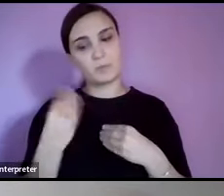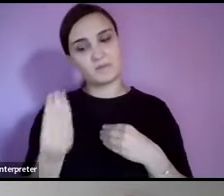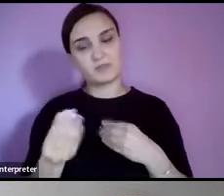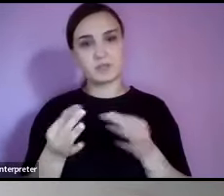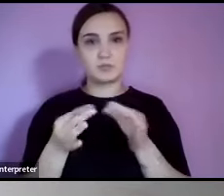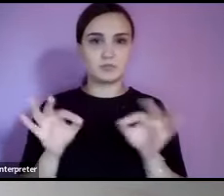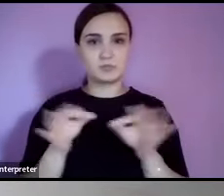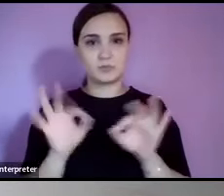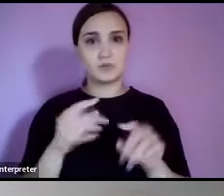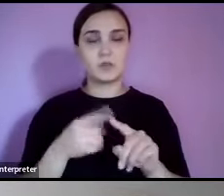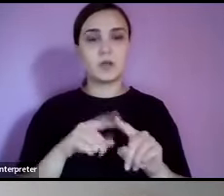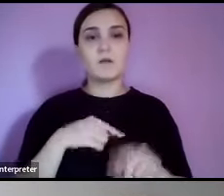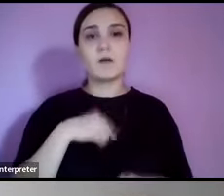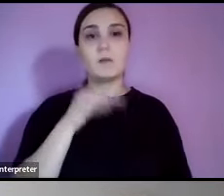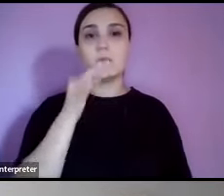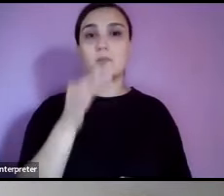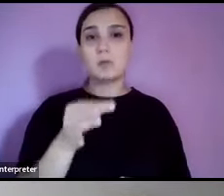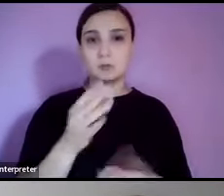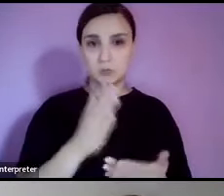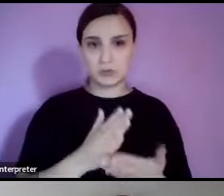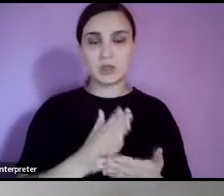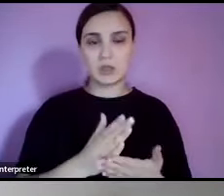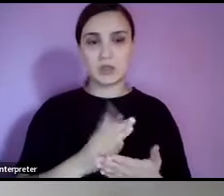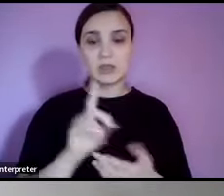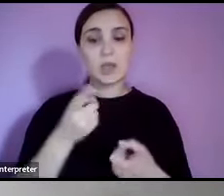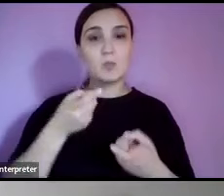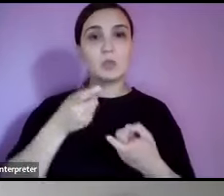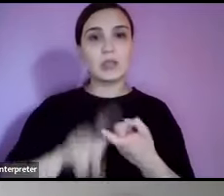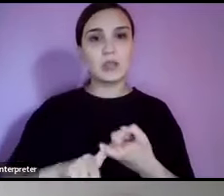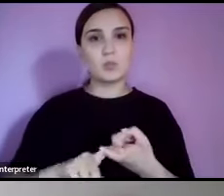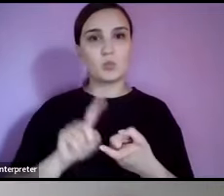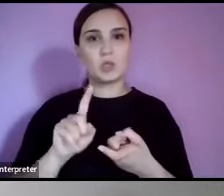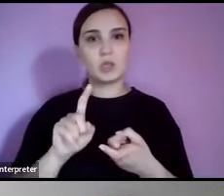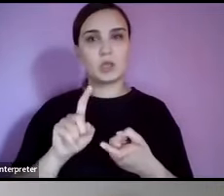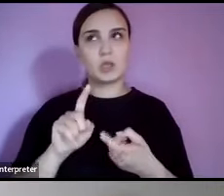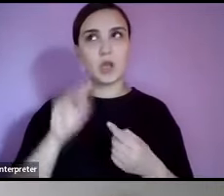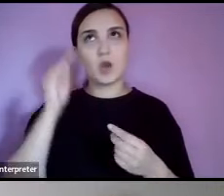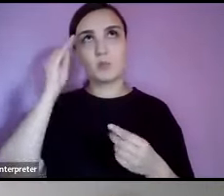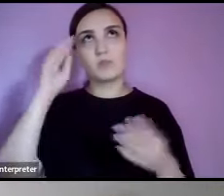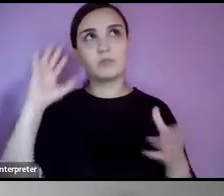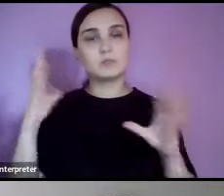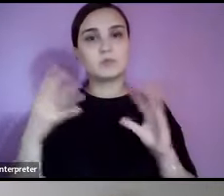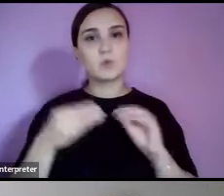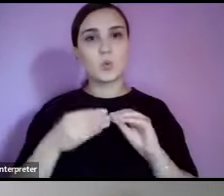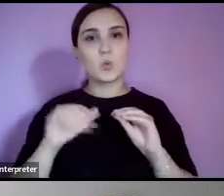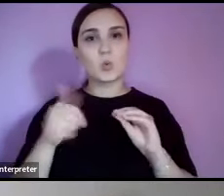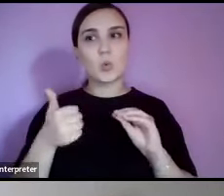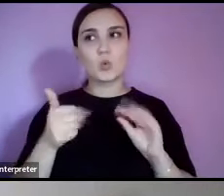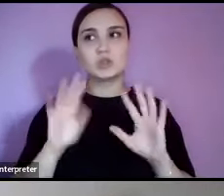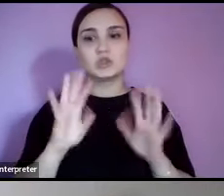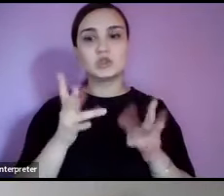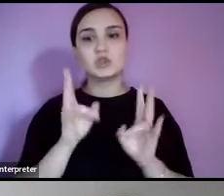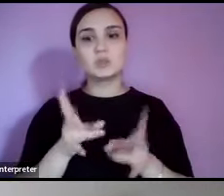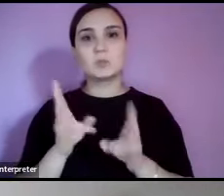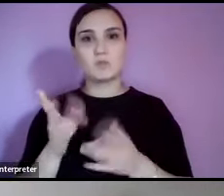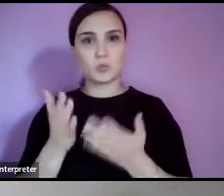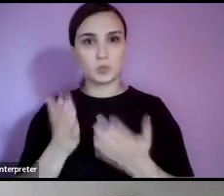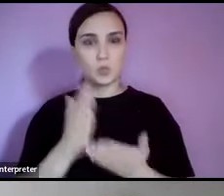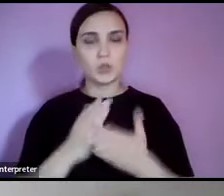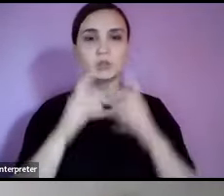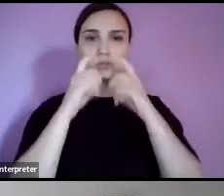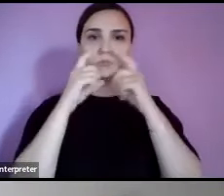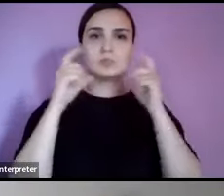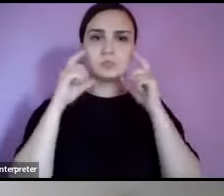ეს, უნდა მივცეთ თუ არა ამის ნება. და ჩემი პასუხი არის ასეთი, რომ გააჩნია კონტექსტი და გააჩნია კონკრეტულ შემთხვევას. ანუ ეს ნიღაბი